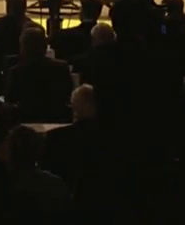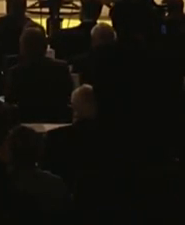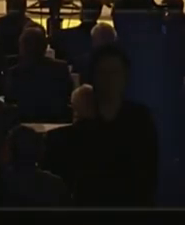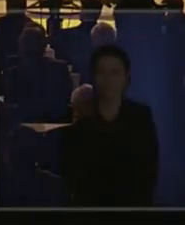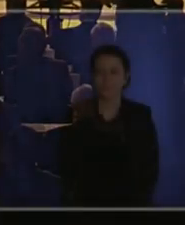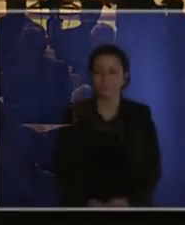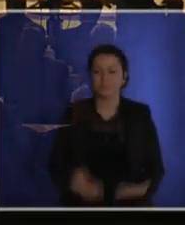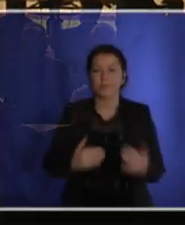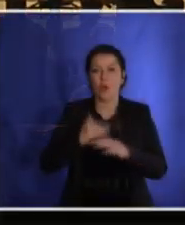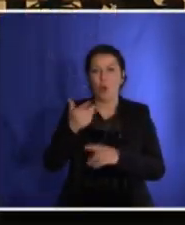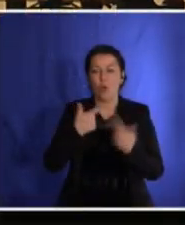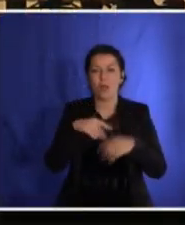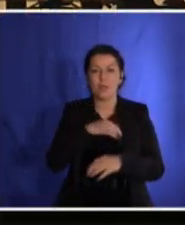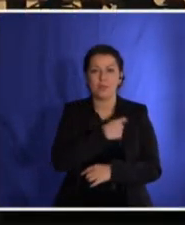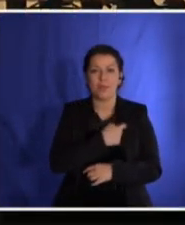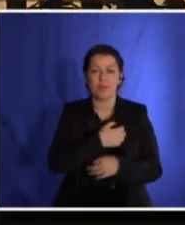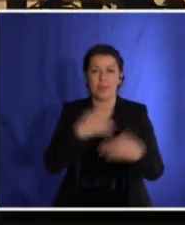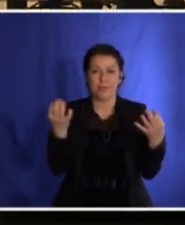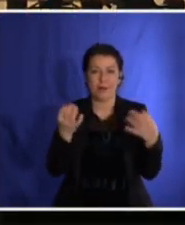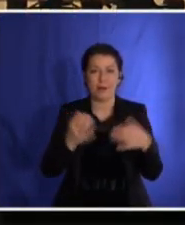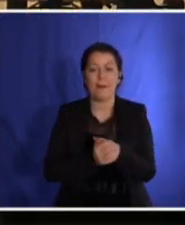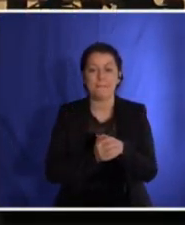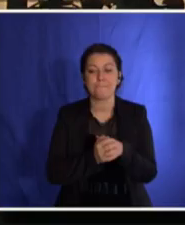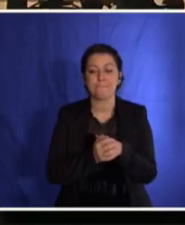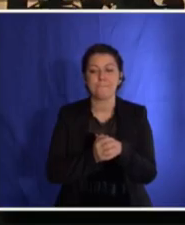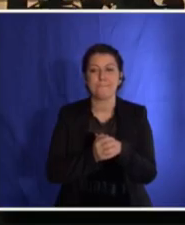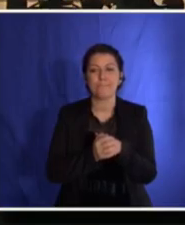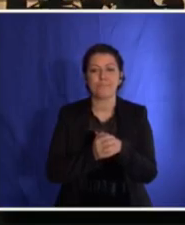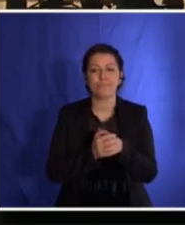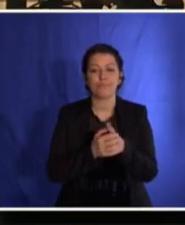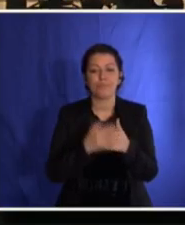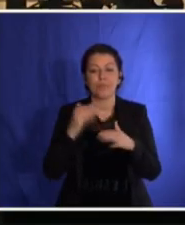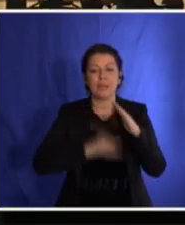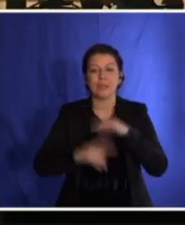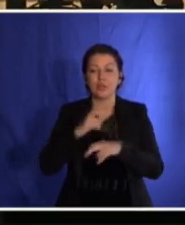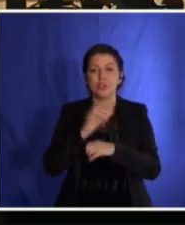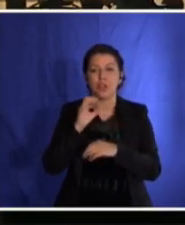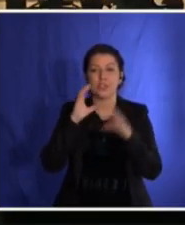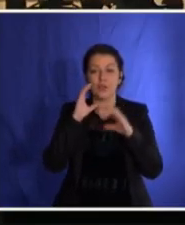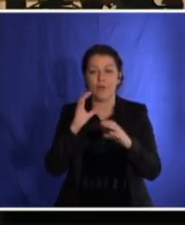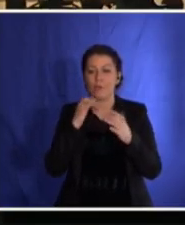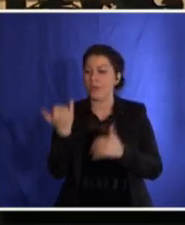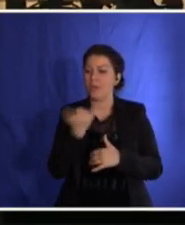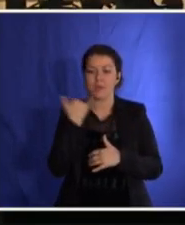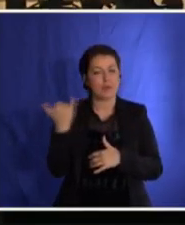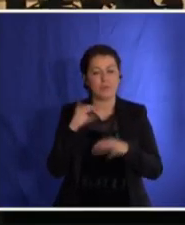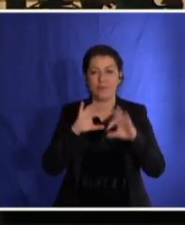Hoher Landesparteitag. Die niederösterreichische ÖVP war immer eine Familienpartei.